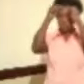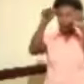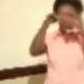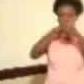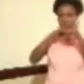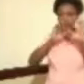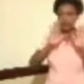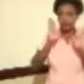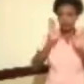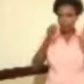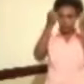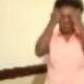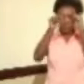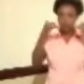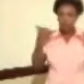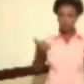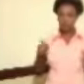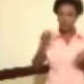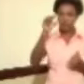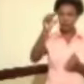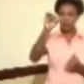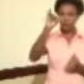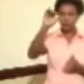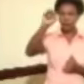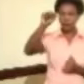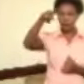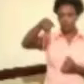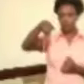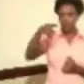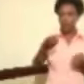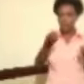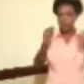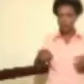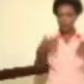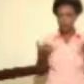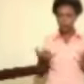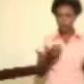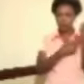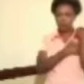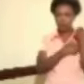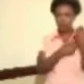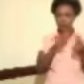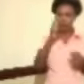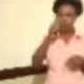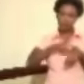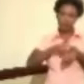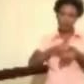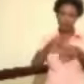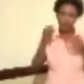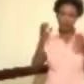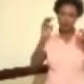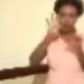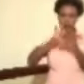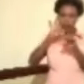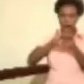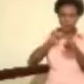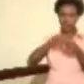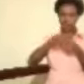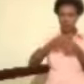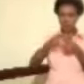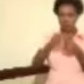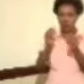Groupe JIAP, Jodia, a recevoir donc deux candidats qui pourront participer à deuxième tour dans l'élection qui pourra bailler pays